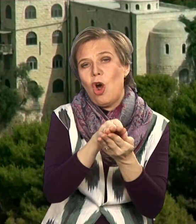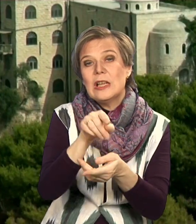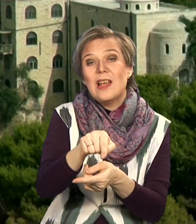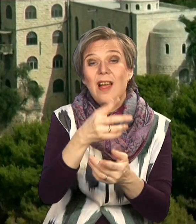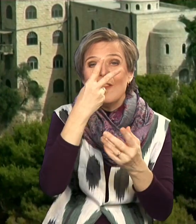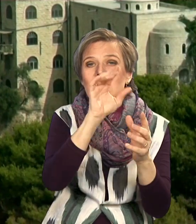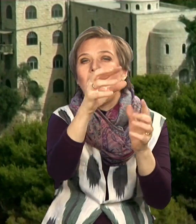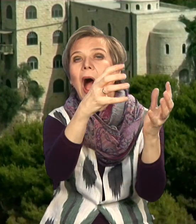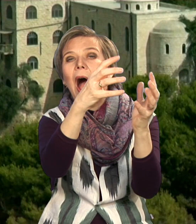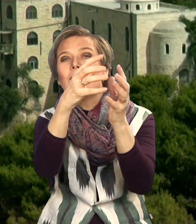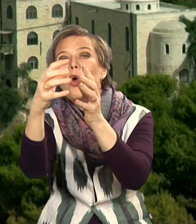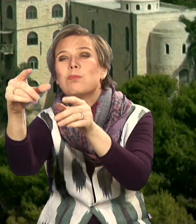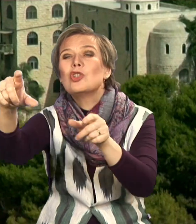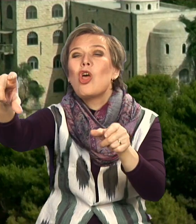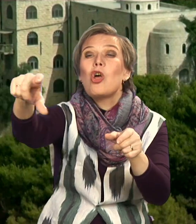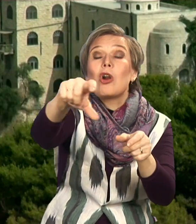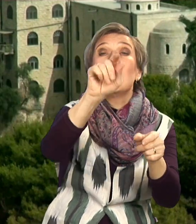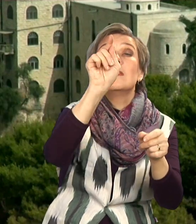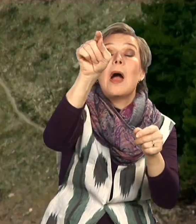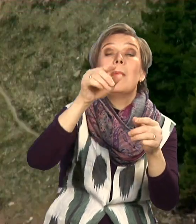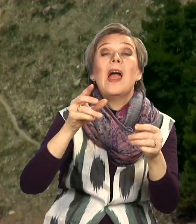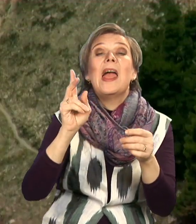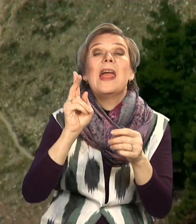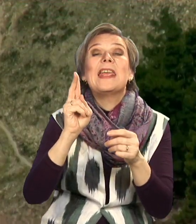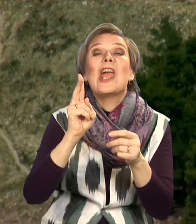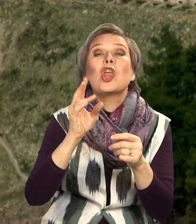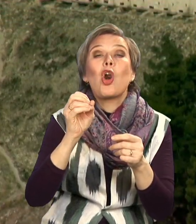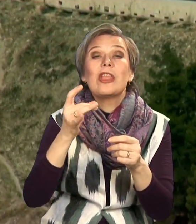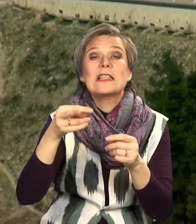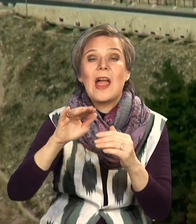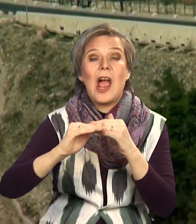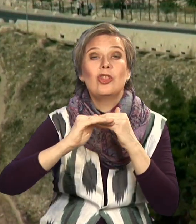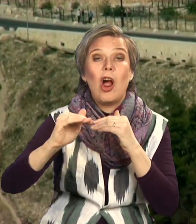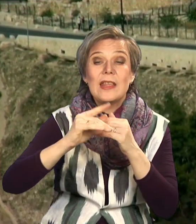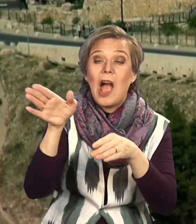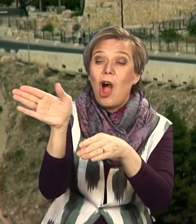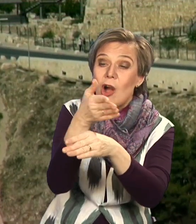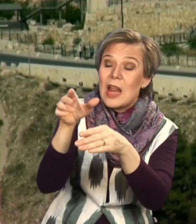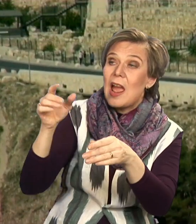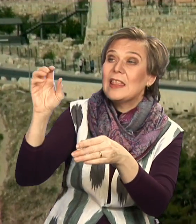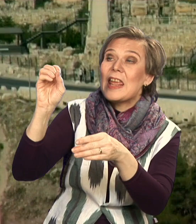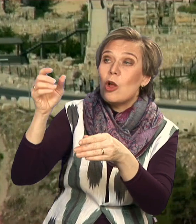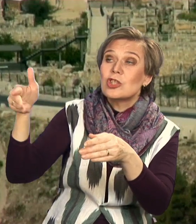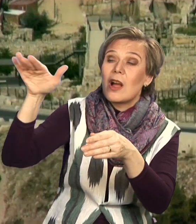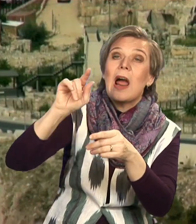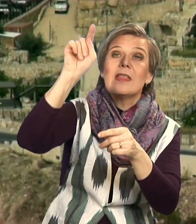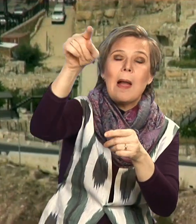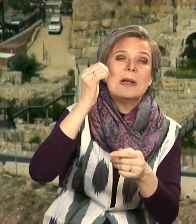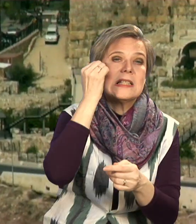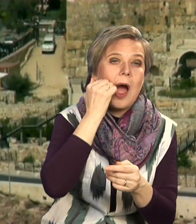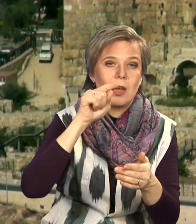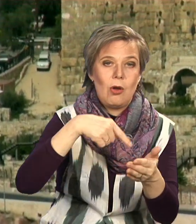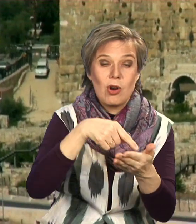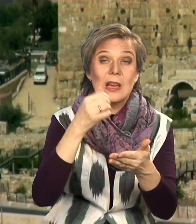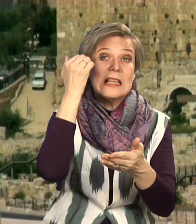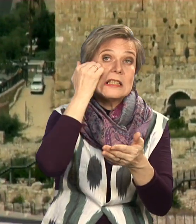автобусы можно видеть вдоль дороги, это Кедронская долина, которая отделяет Елеонскую гору от старого города. Так мы видим с вами